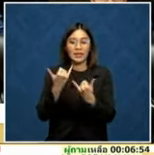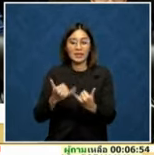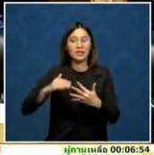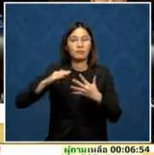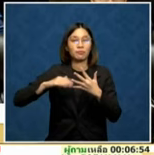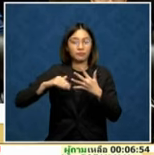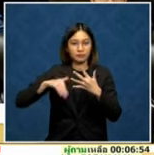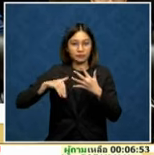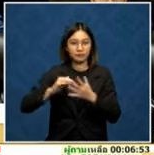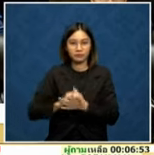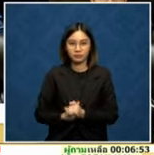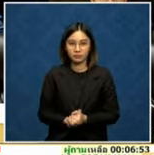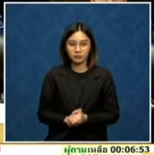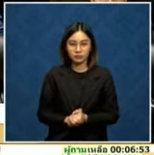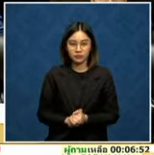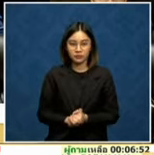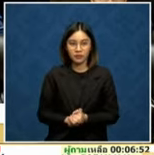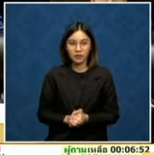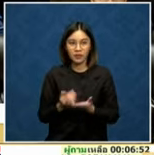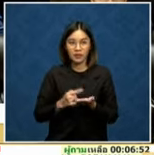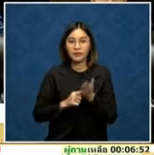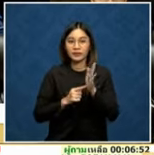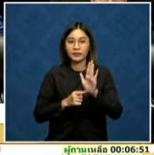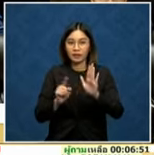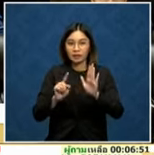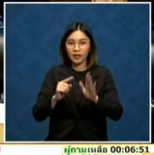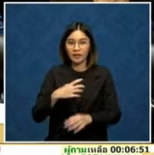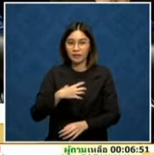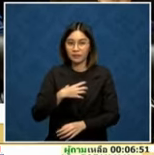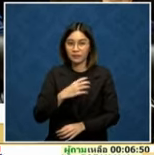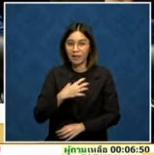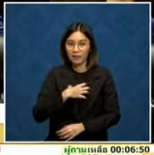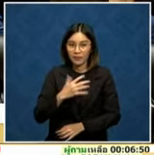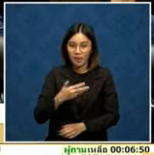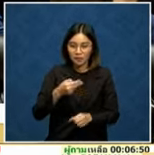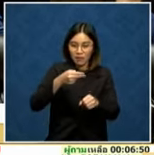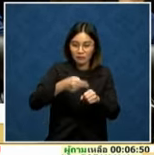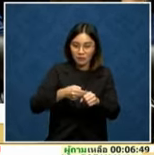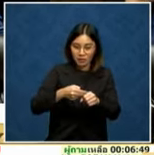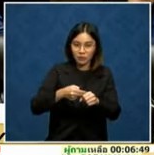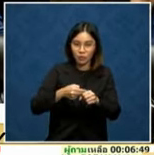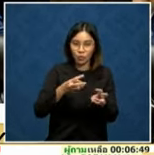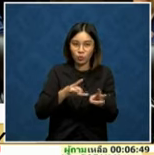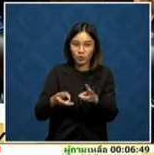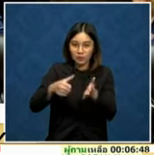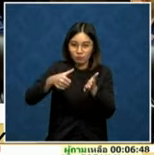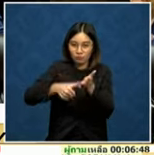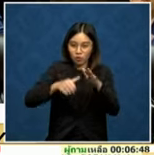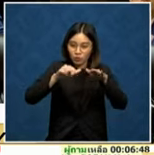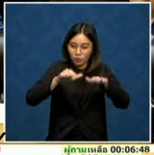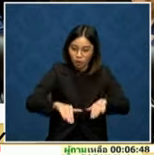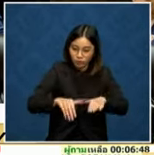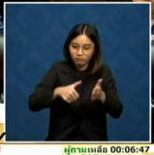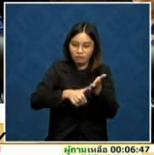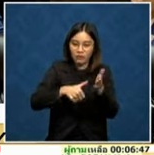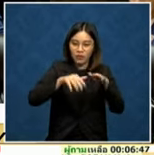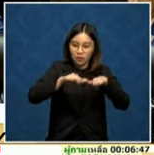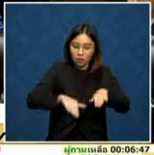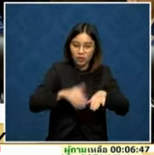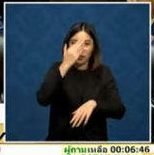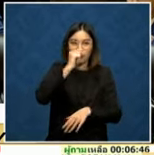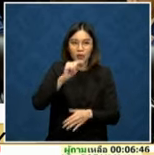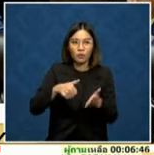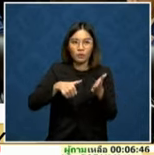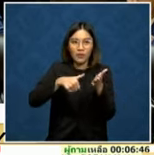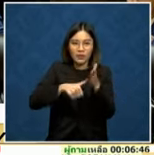็อยากที่เสนอว่า ถ้าท่านไม่อยากทจะอุดนุ้นน้มันด้การรถภาษีสรษษามิแบเดมๆเพรภาษี